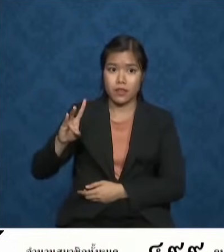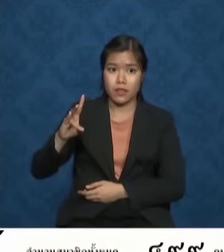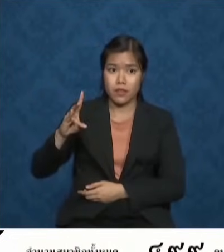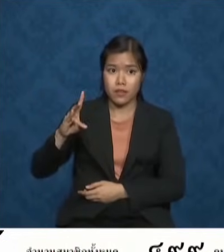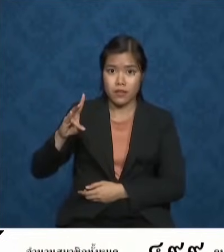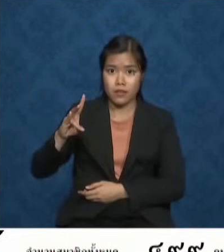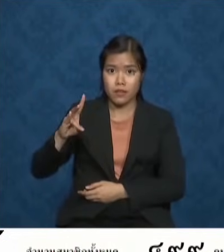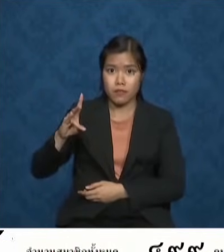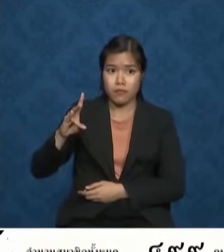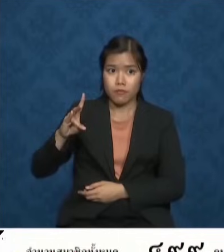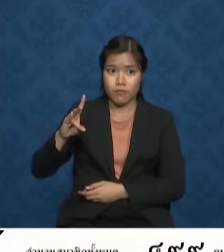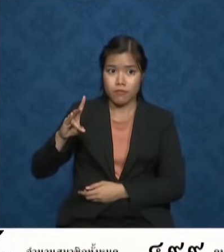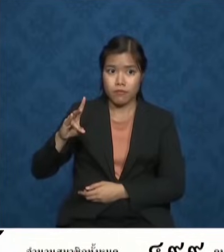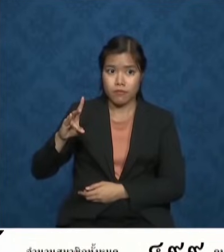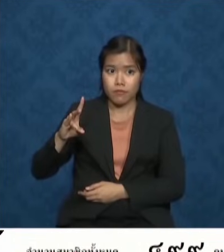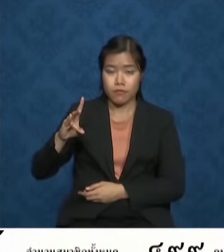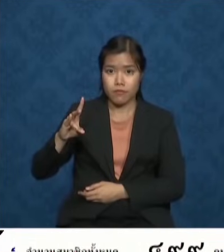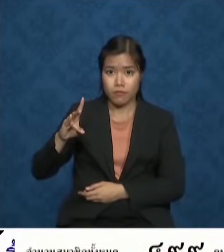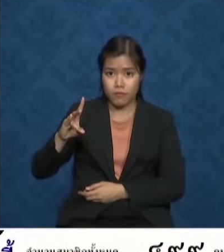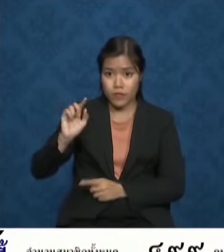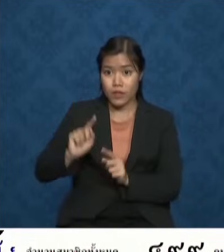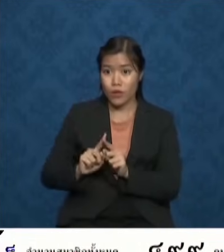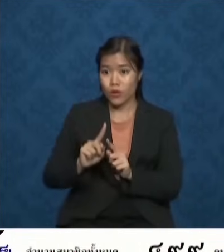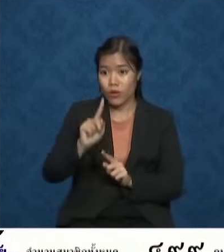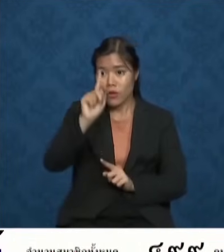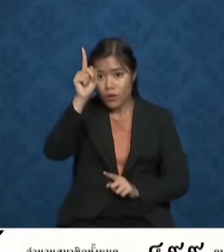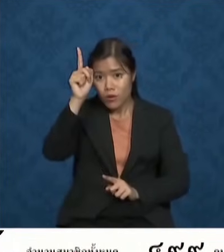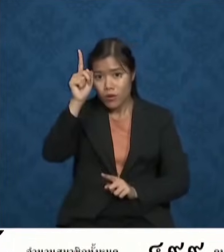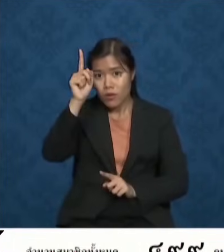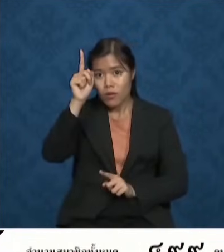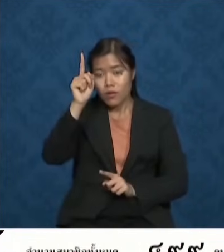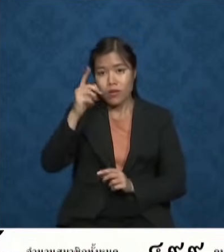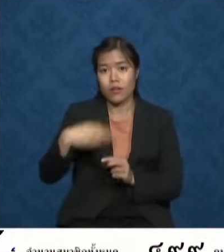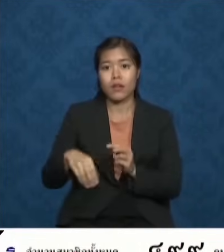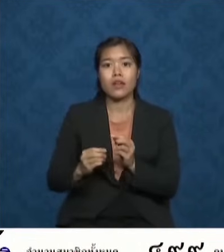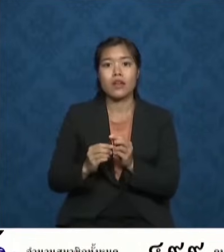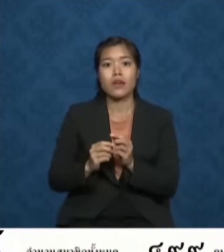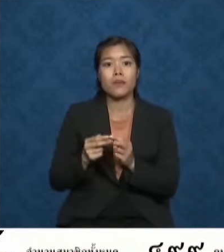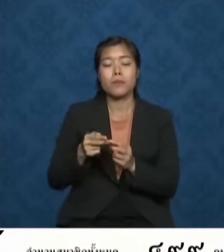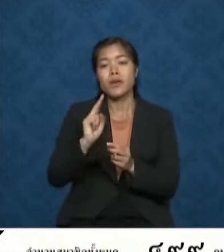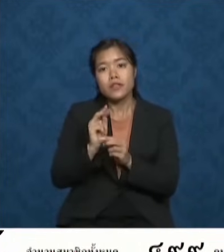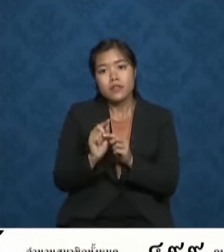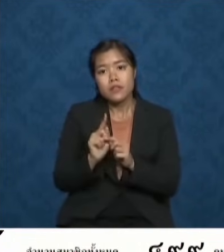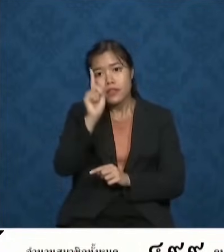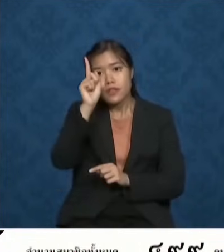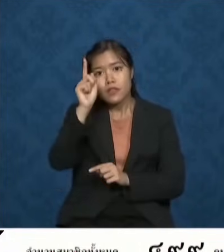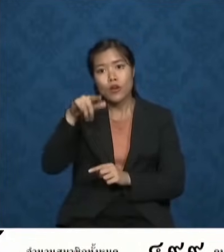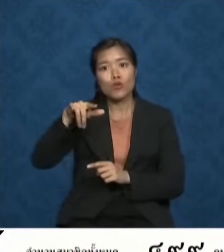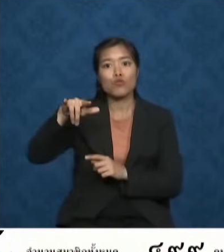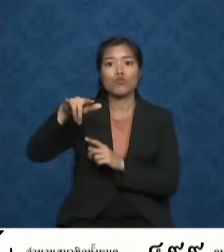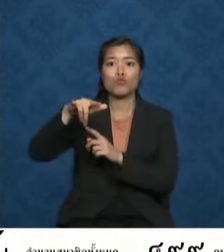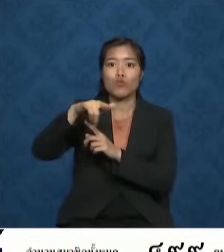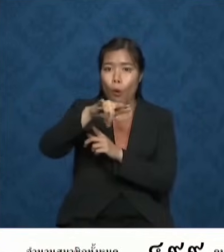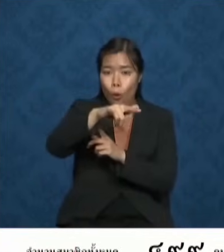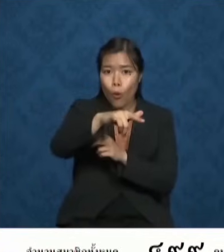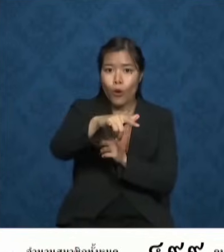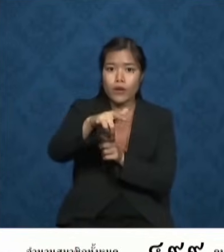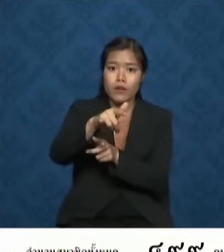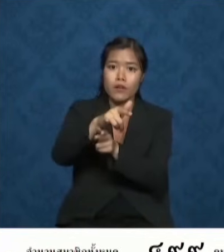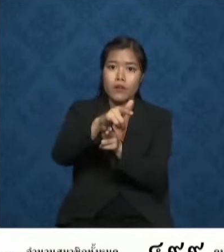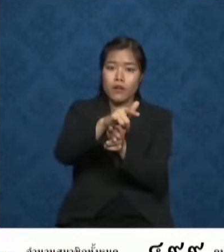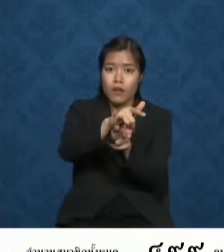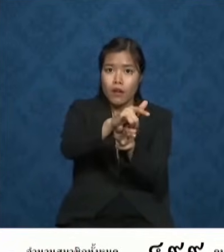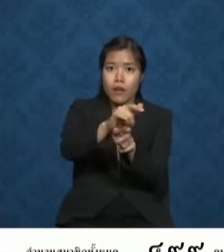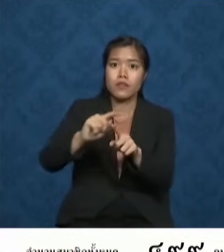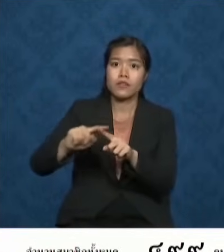ยาน37มิลลิเมตรยานอากาศไร้คนขับ UAV โดรนกองทัพอากาศจรวดอากาศขนา